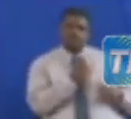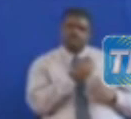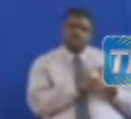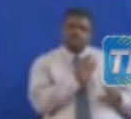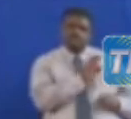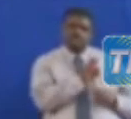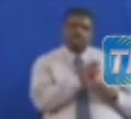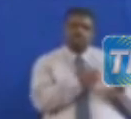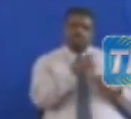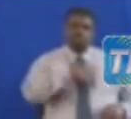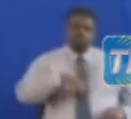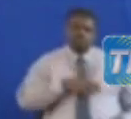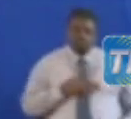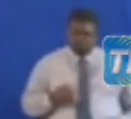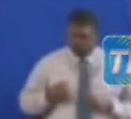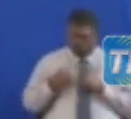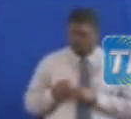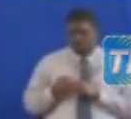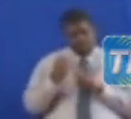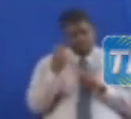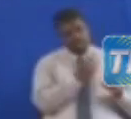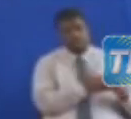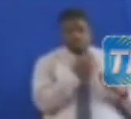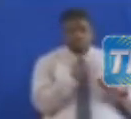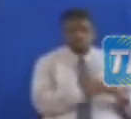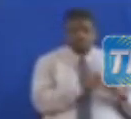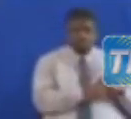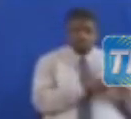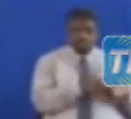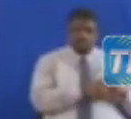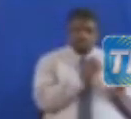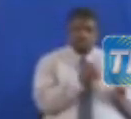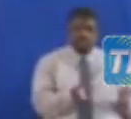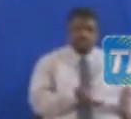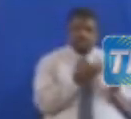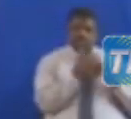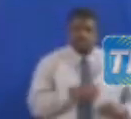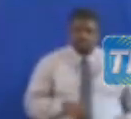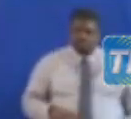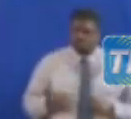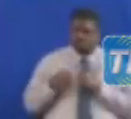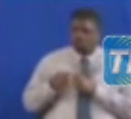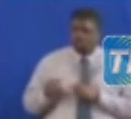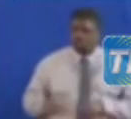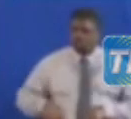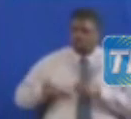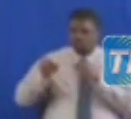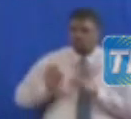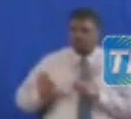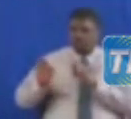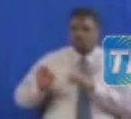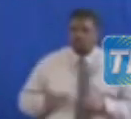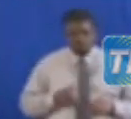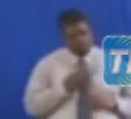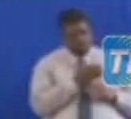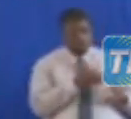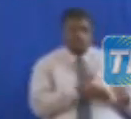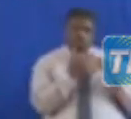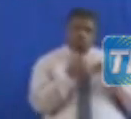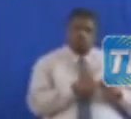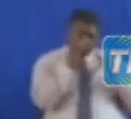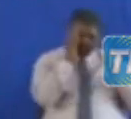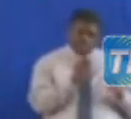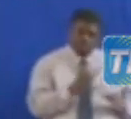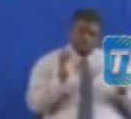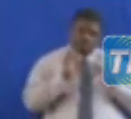katika halmashauri zetu, kuimarisha ufuatiliaji wa utekelezaji wa miradi maendeleo, kuimarisha utawala bora kwa kuwajengea uwezo